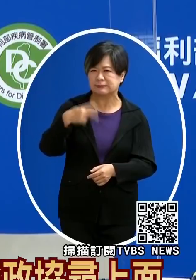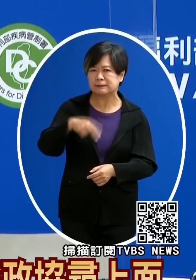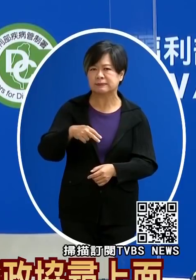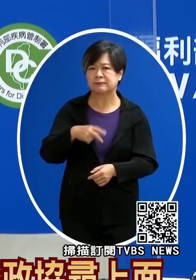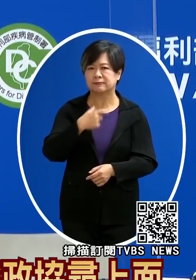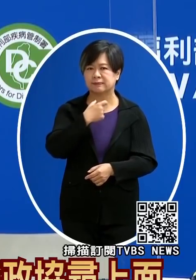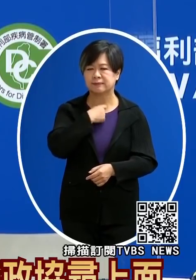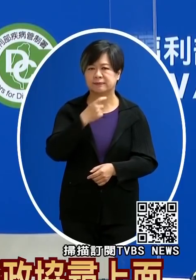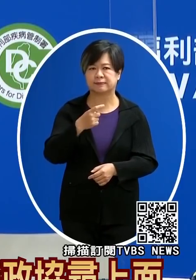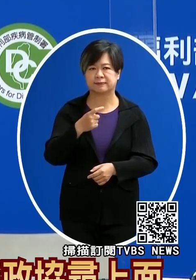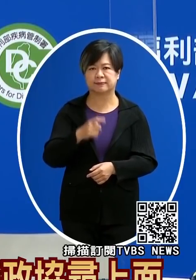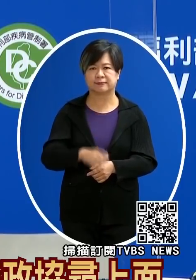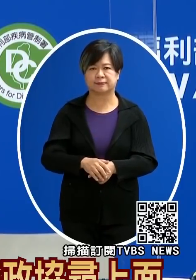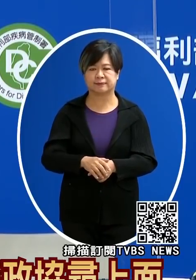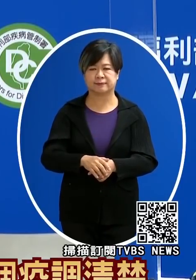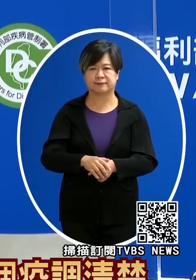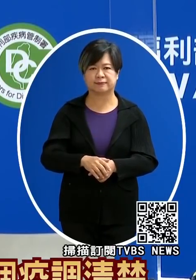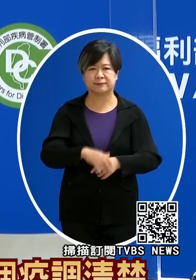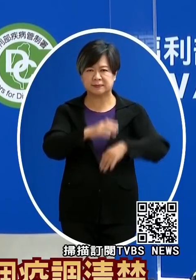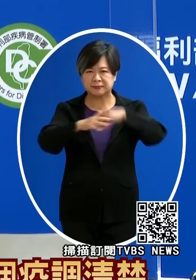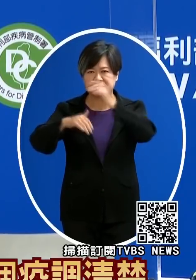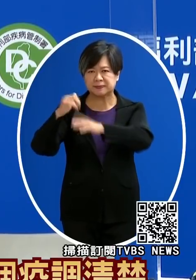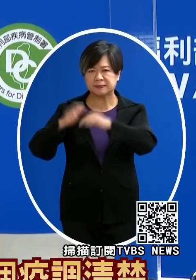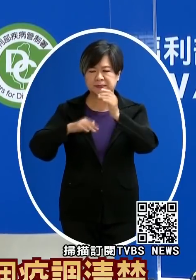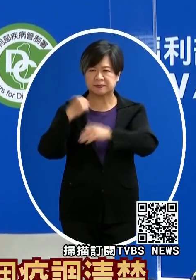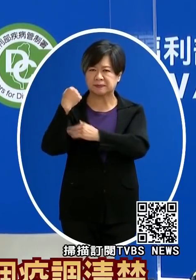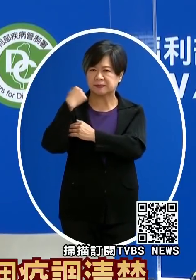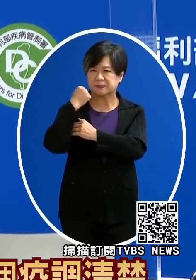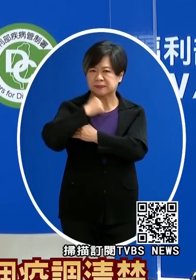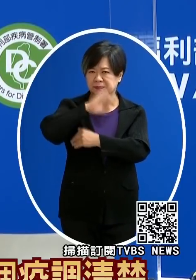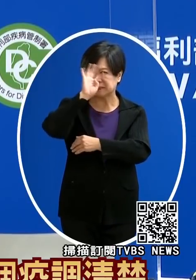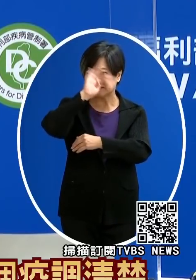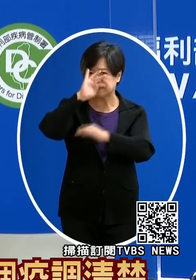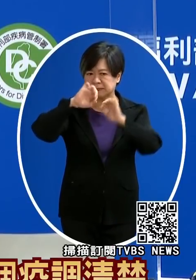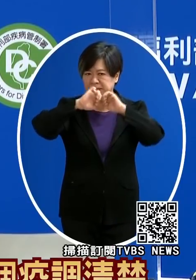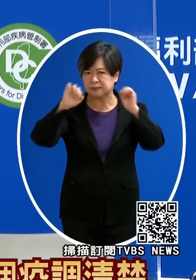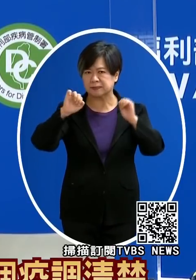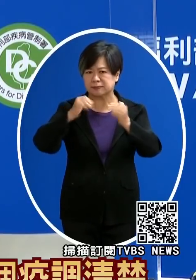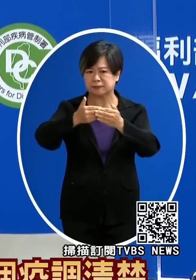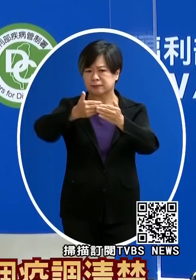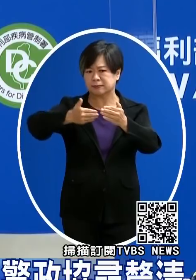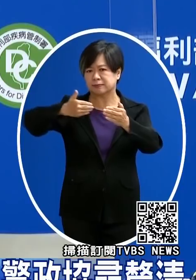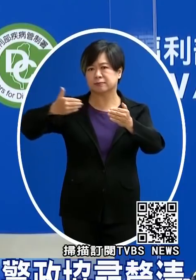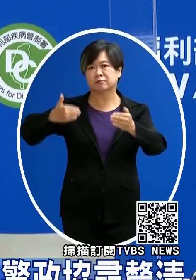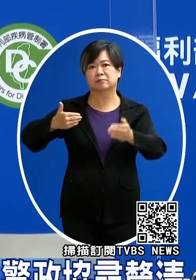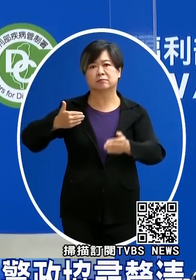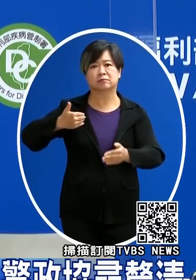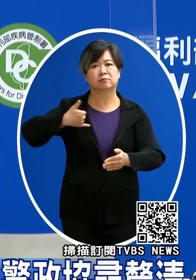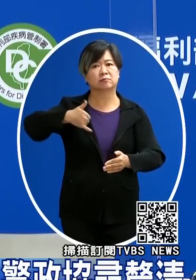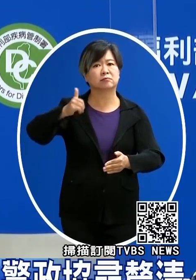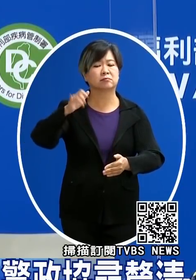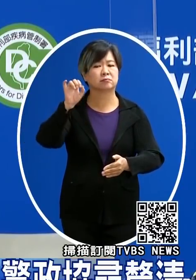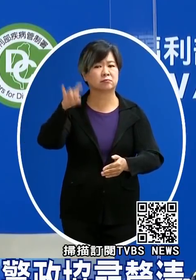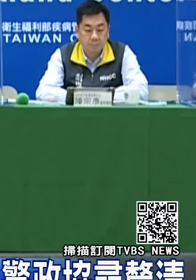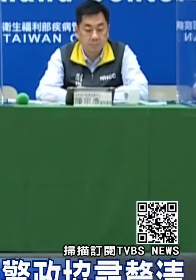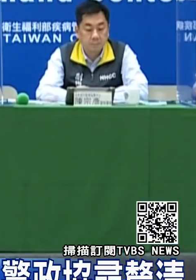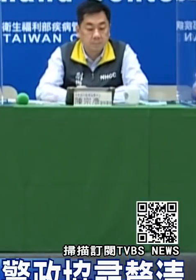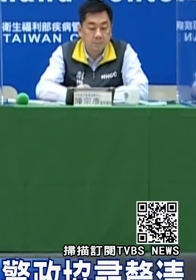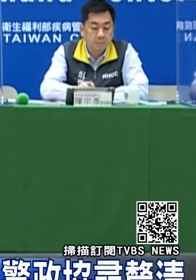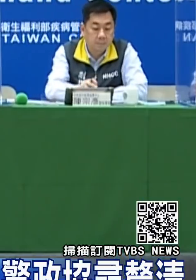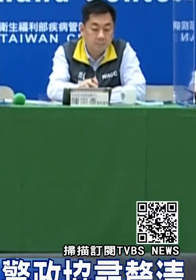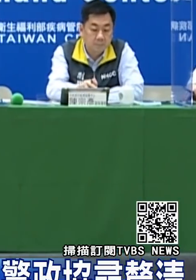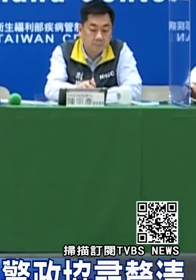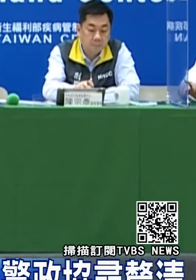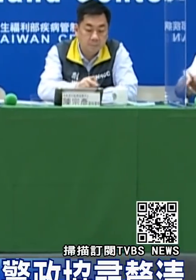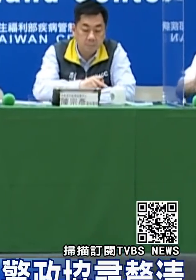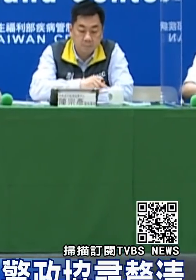在整个在警政协勤上面哈做一些努力，才能够把这个医调清楚。 指挥中心强调，疫调需要2-3天的